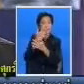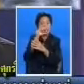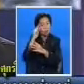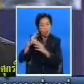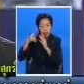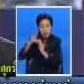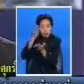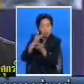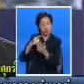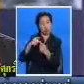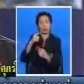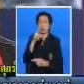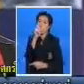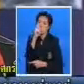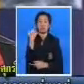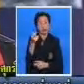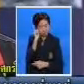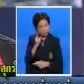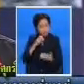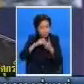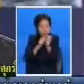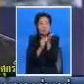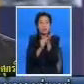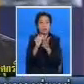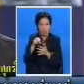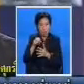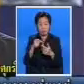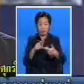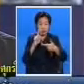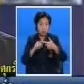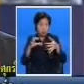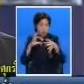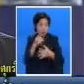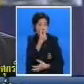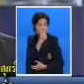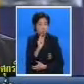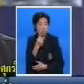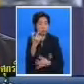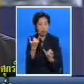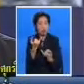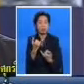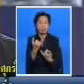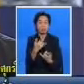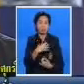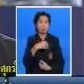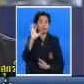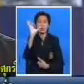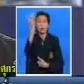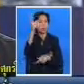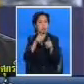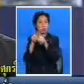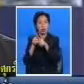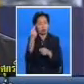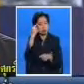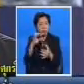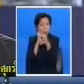แต่ว่าเรื่องของไข้หวัดใหญ่ก็เหมือนกันนะครับก็เป็นเรื่องซึ่งเวลานี้อยากจะบอกว่าทั่วโลกก็กังวลกันมากนะครับ